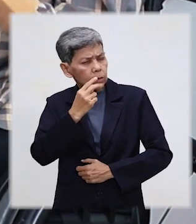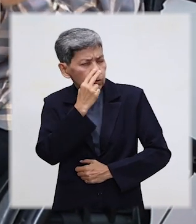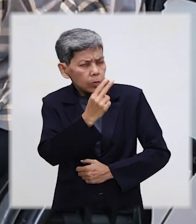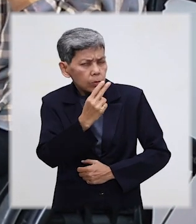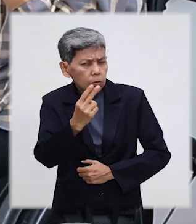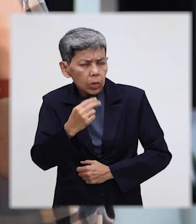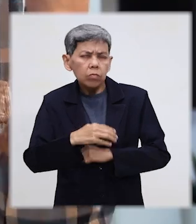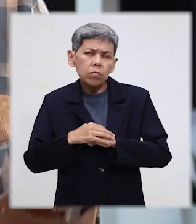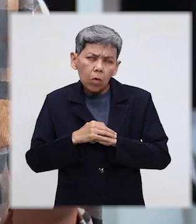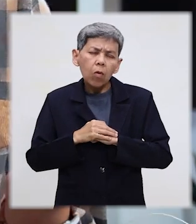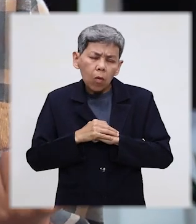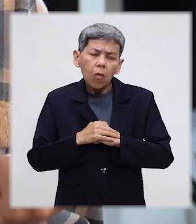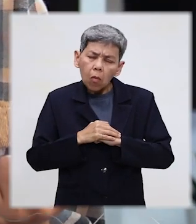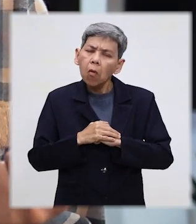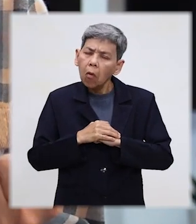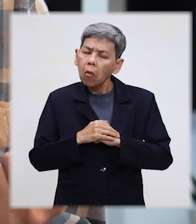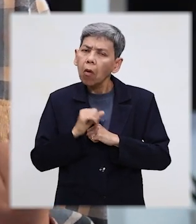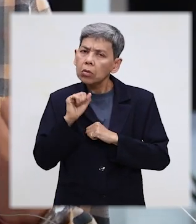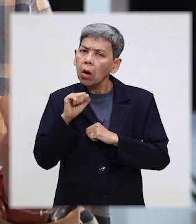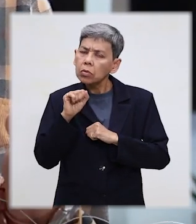ตเอะใจว่าเออจริง